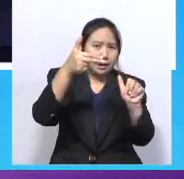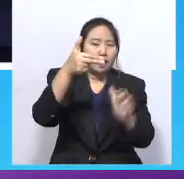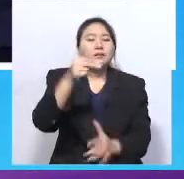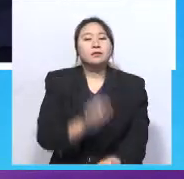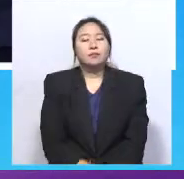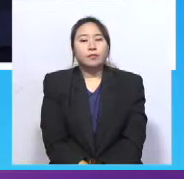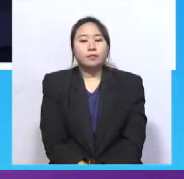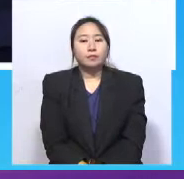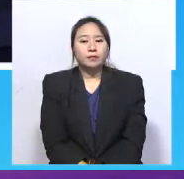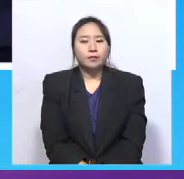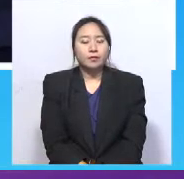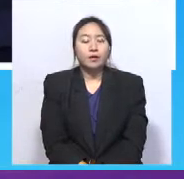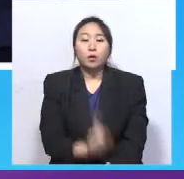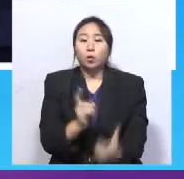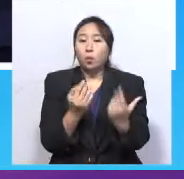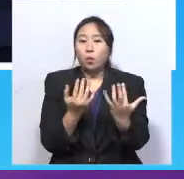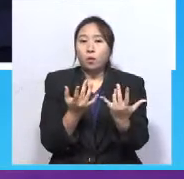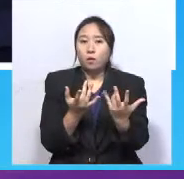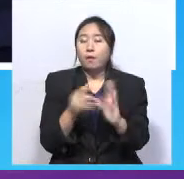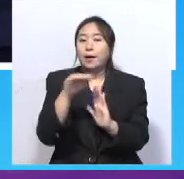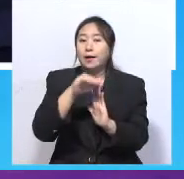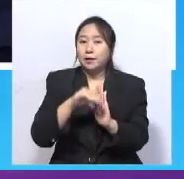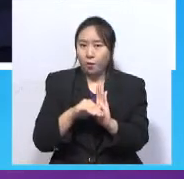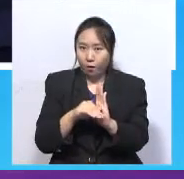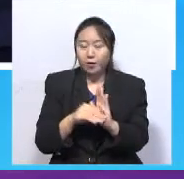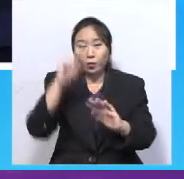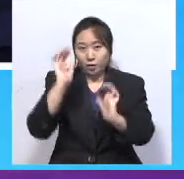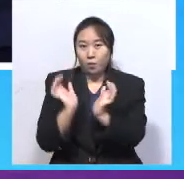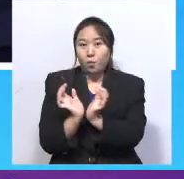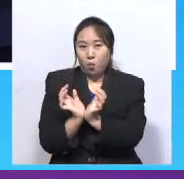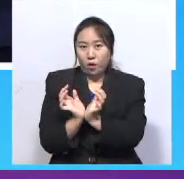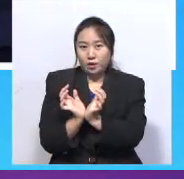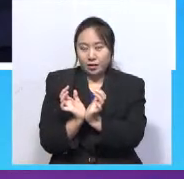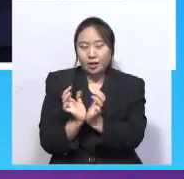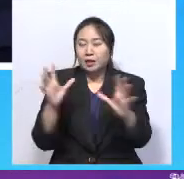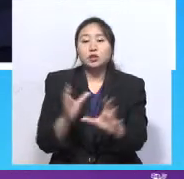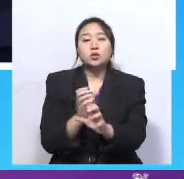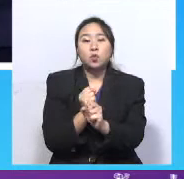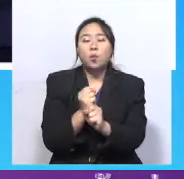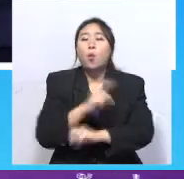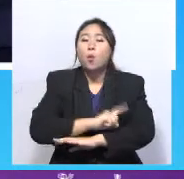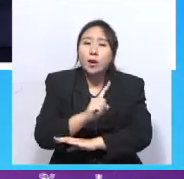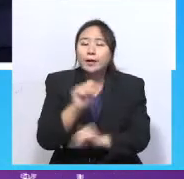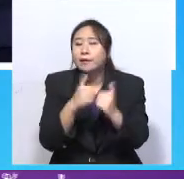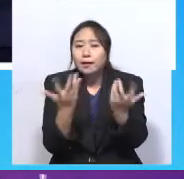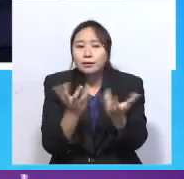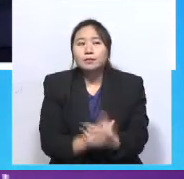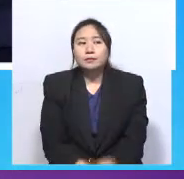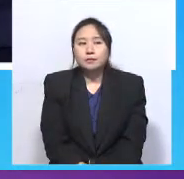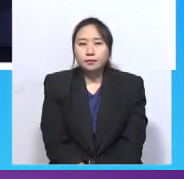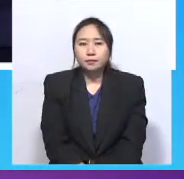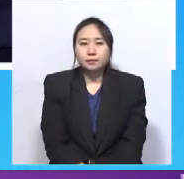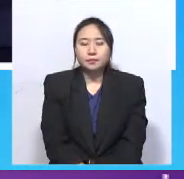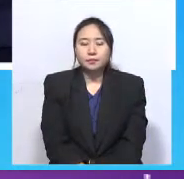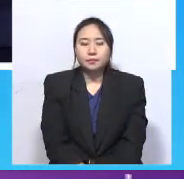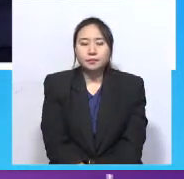มค่ะอย่างที่บอกไปว่าต้องรอในเรื่องขั้นตอนของเจ้าหน้าที่ตำรวจนะคะจะได้ผลสรุปได้เมื่อไหร่ยังไงบ้างคะถึงความชัดเจ